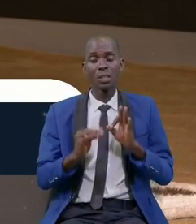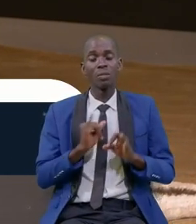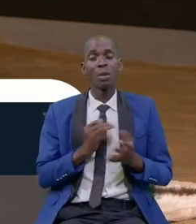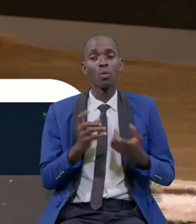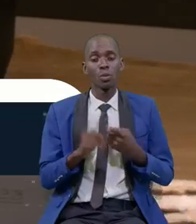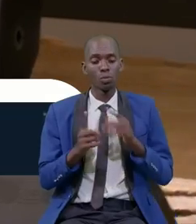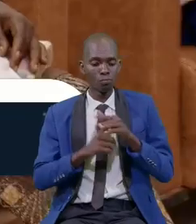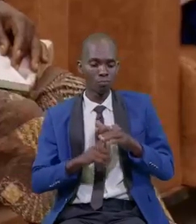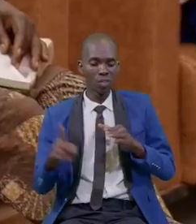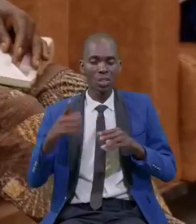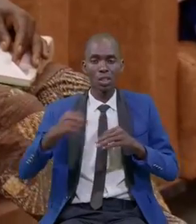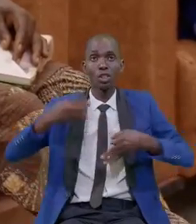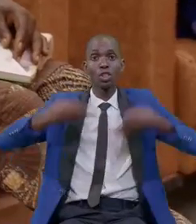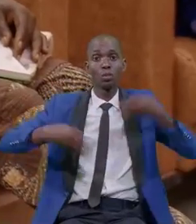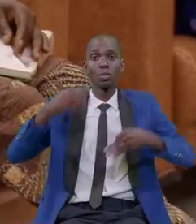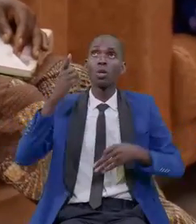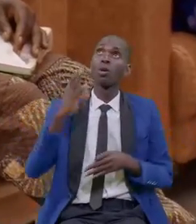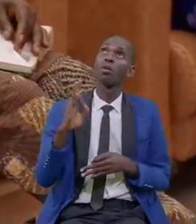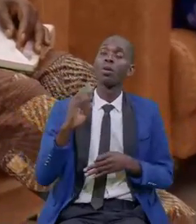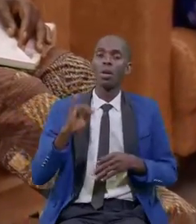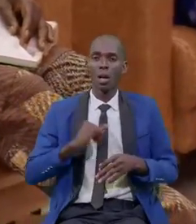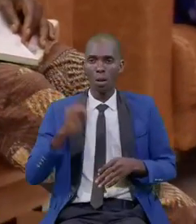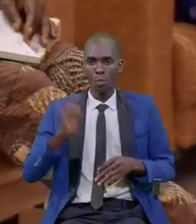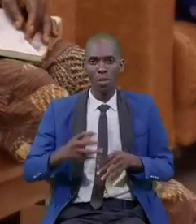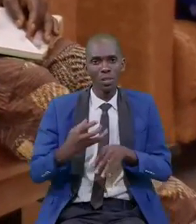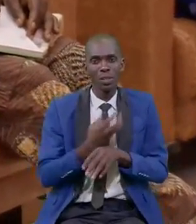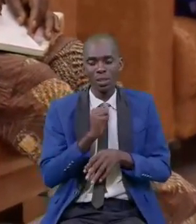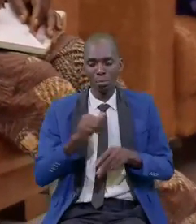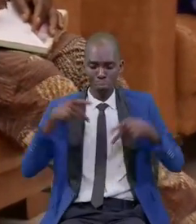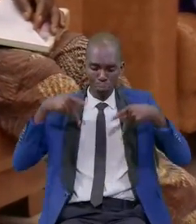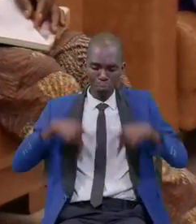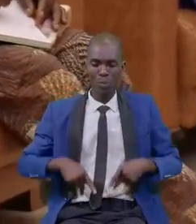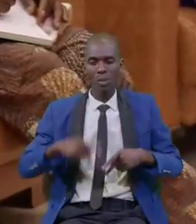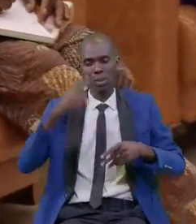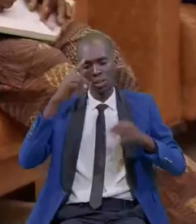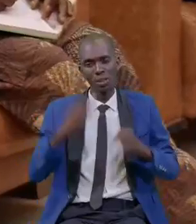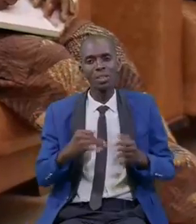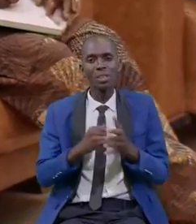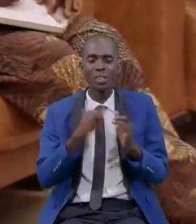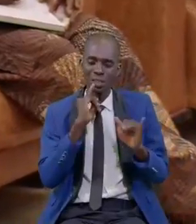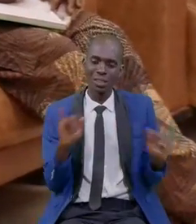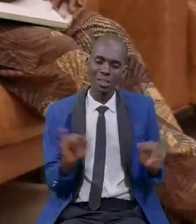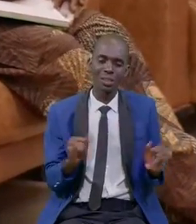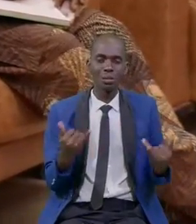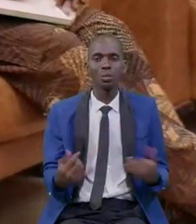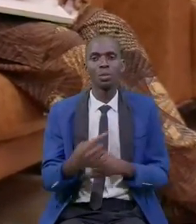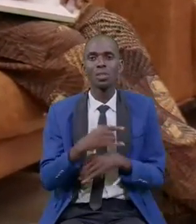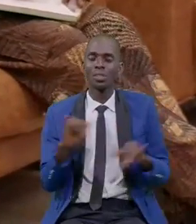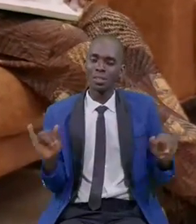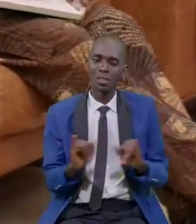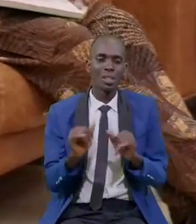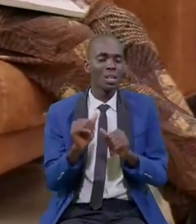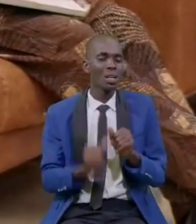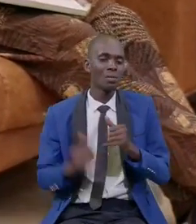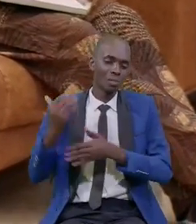dois échapper au jugement de Dieu, je dois prendre une décision personnelle. Il en est ainsi aujourd'hui et